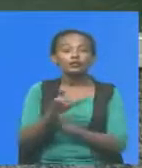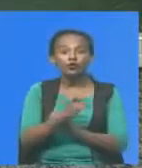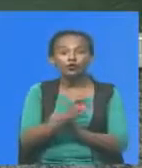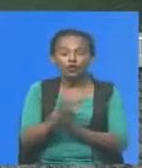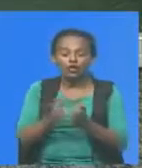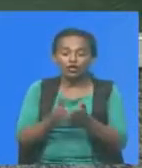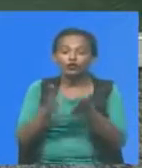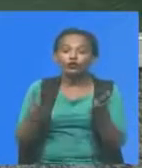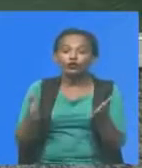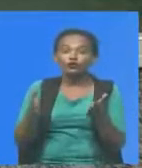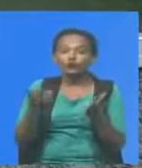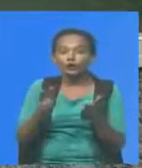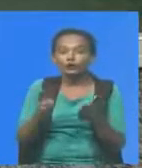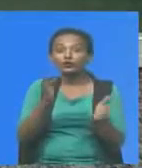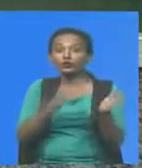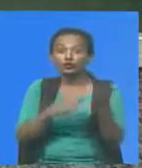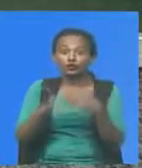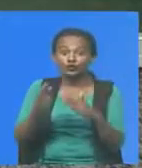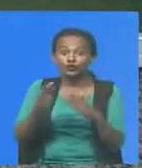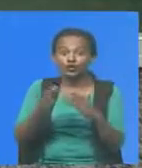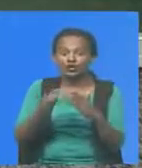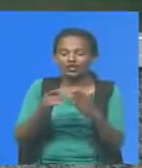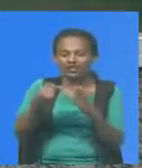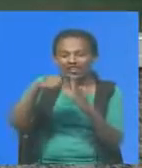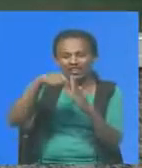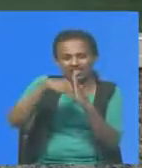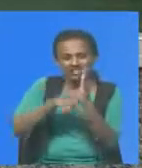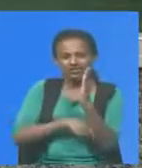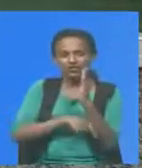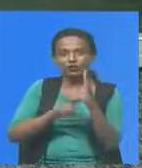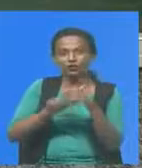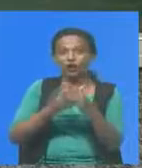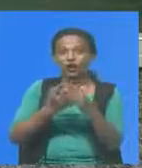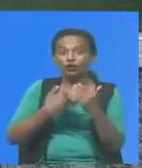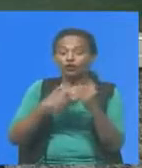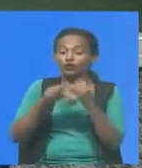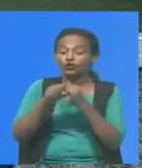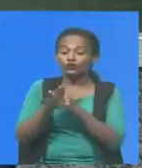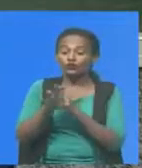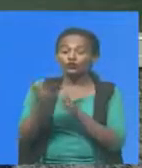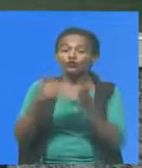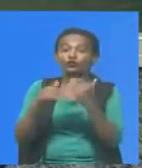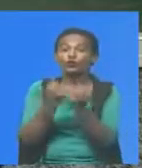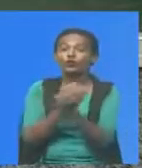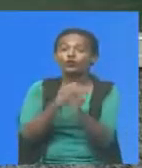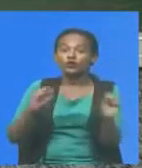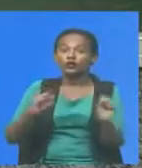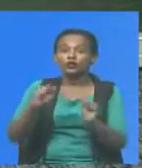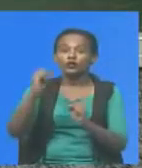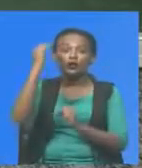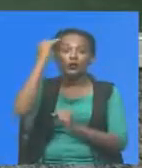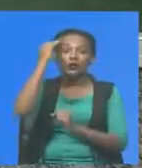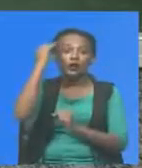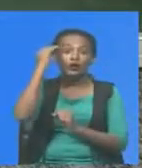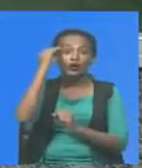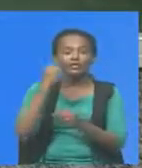ክፍተቱ ስር ነቀል በሆነ ሁኔታ የዘርፉን ችግር ለመፍታት በውቀት